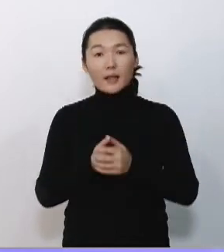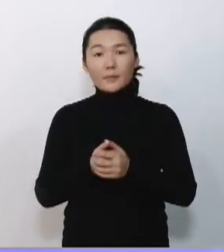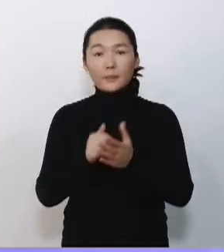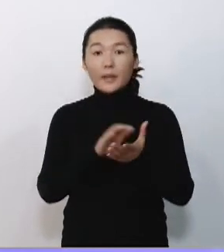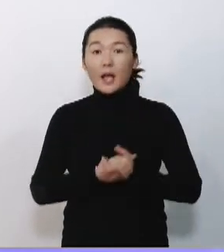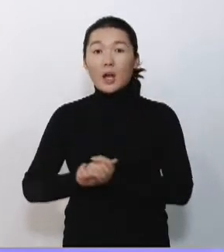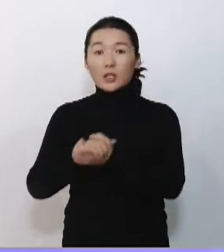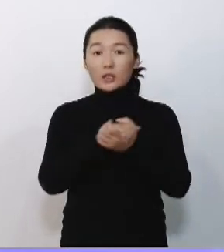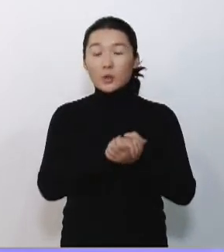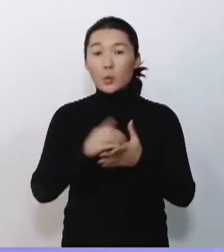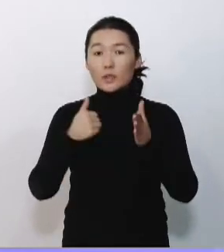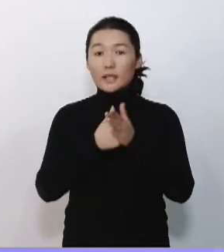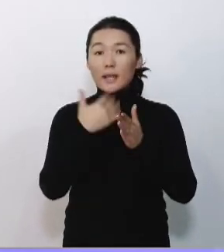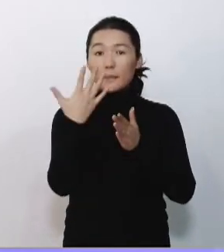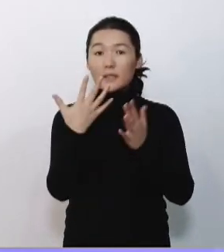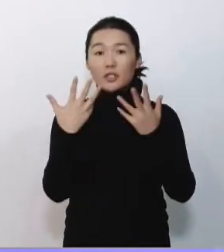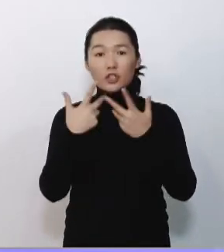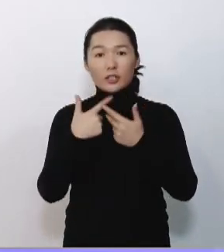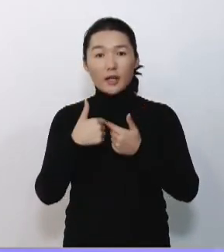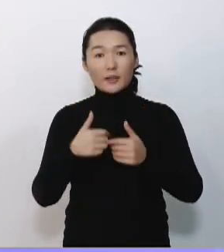дружно до 5 считаем.